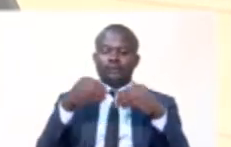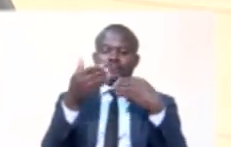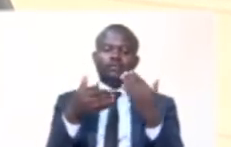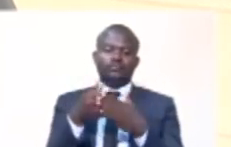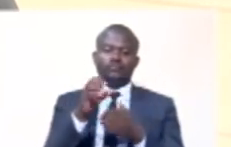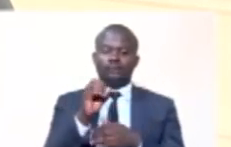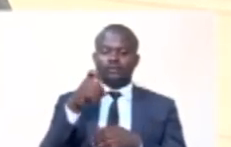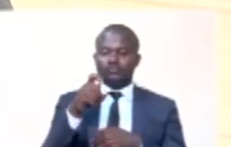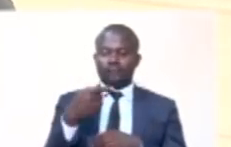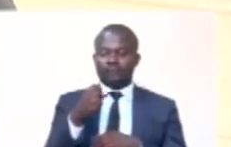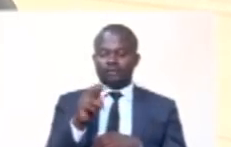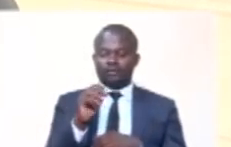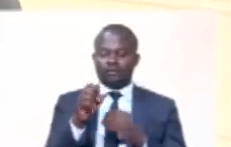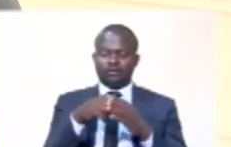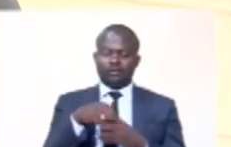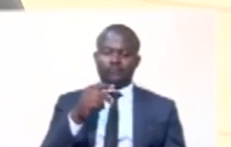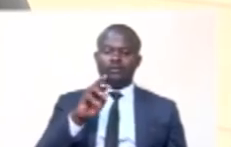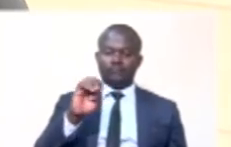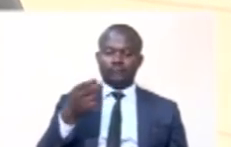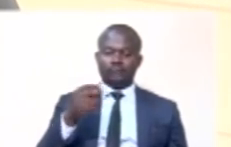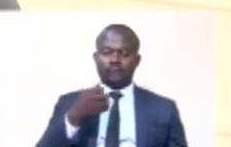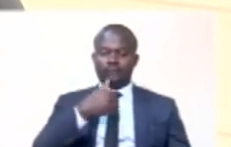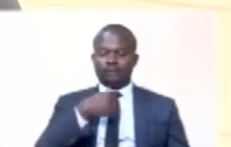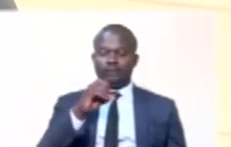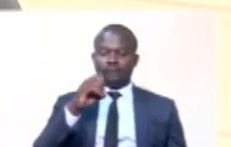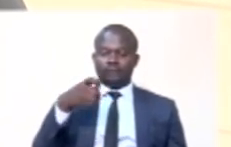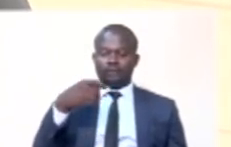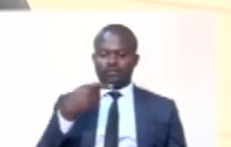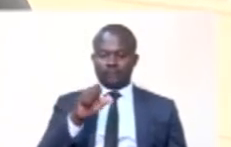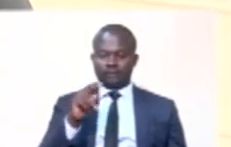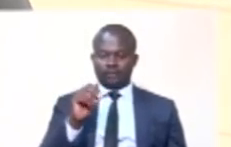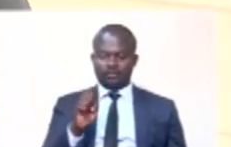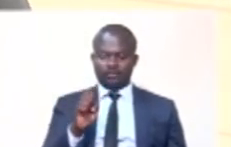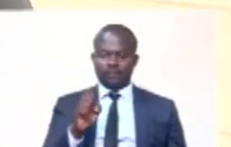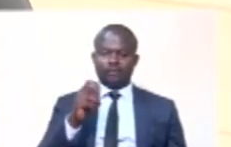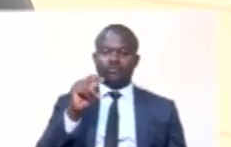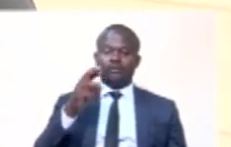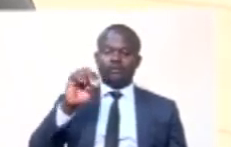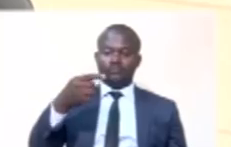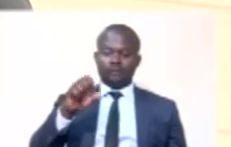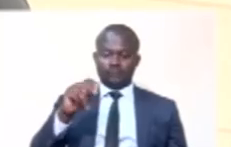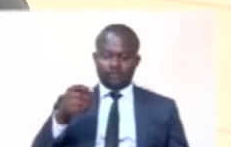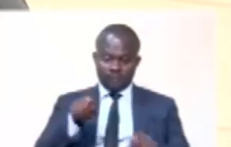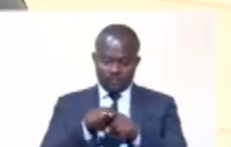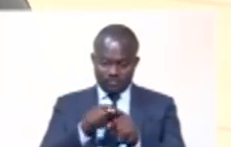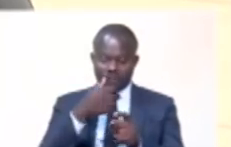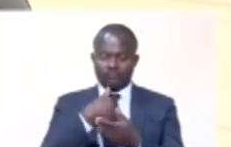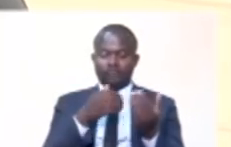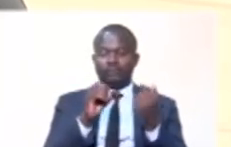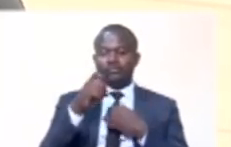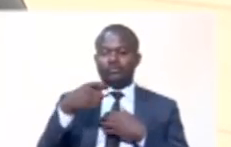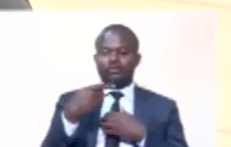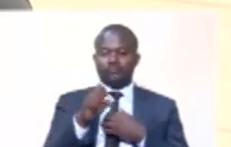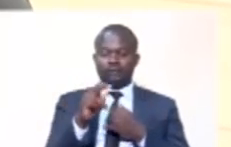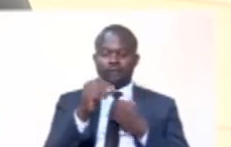rwo gutanga oxygen, ibitaro bya Kirehe bifite uruganda rwa oxygen, Nyarugenge buriya nayo ifite uruganda rwa oxygen